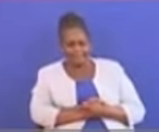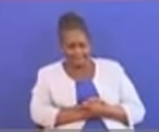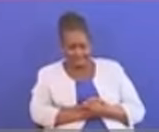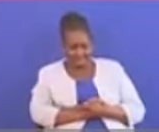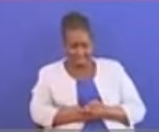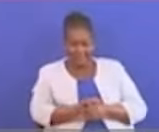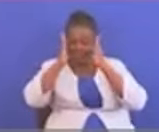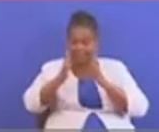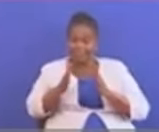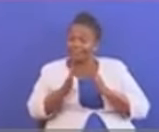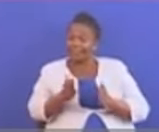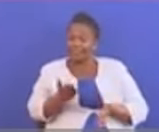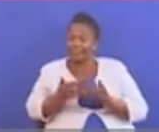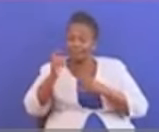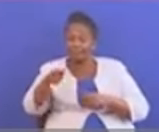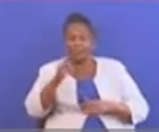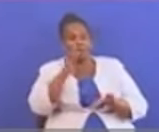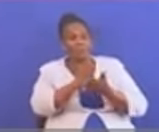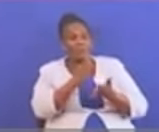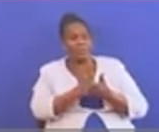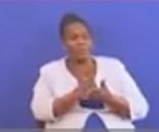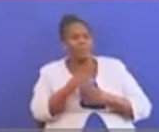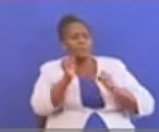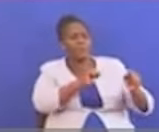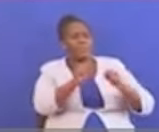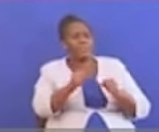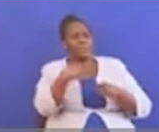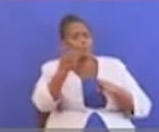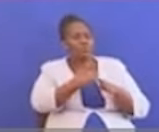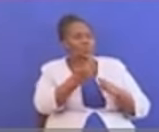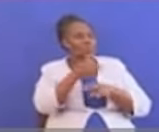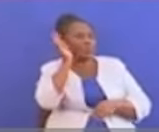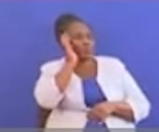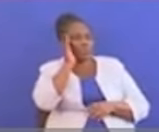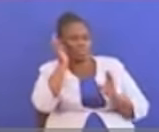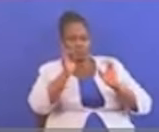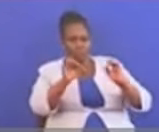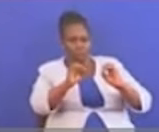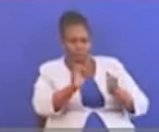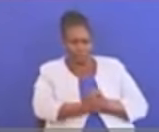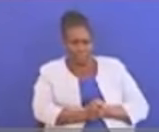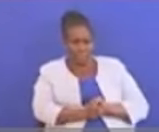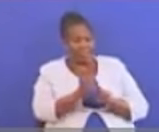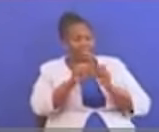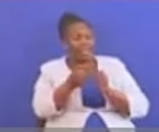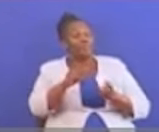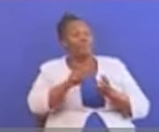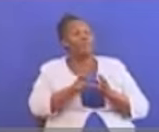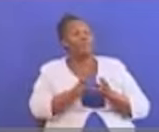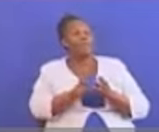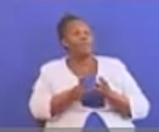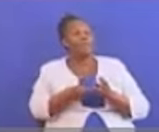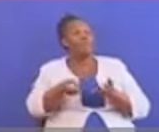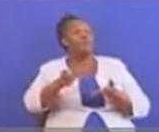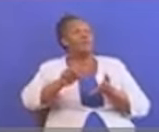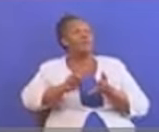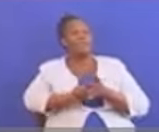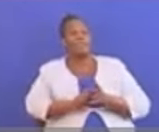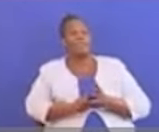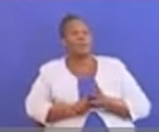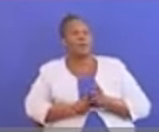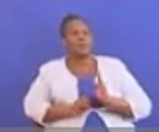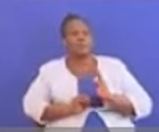baadhi ya matendo ambayo huko nyuma hatukuzoea kuyasikia Watanzania yameongezeka kwa kasi, kwa matukio ya ubakaji, na sasa